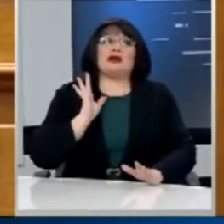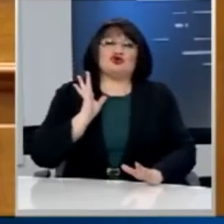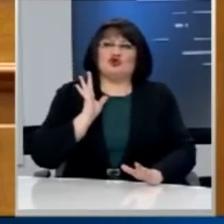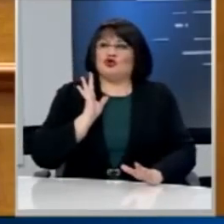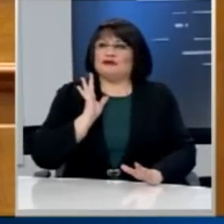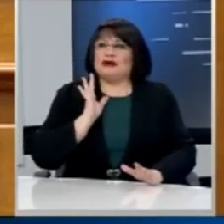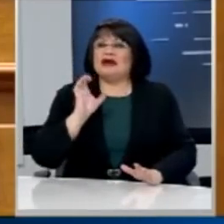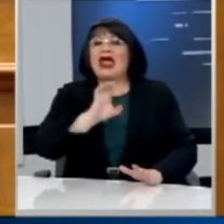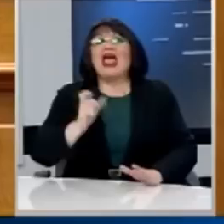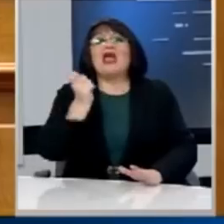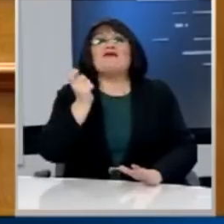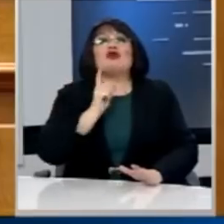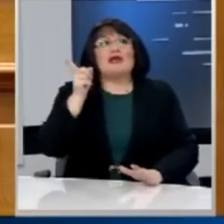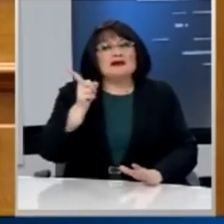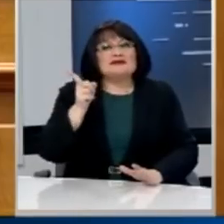πιστωτές